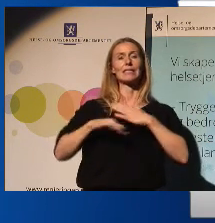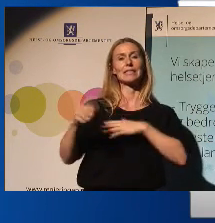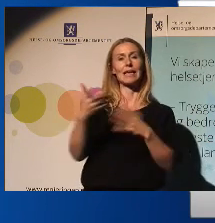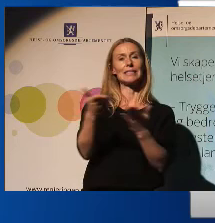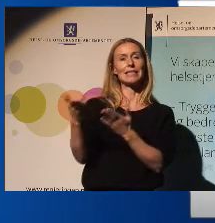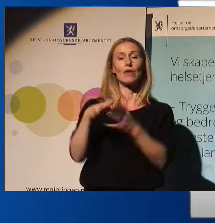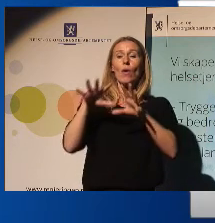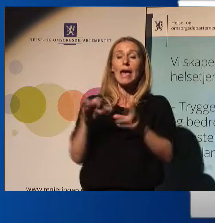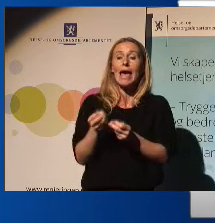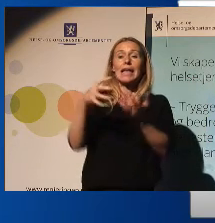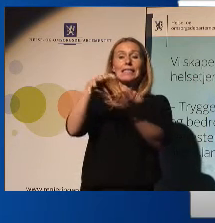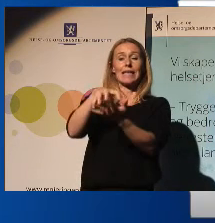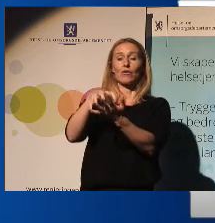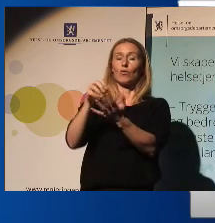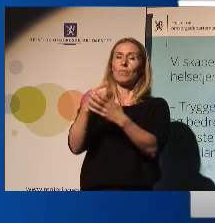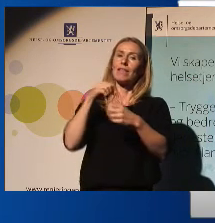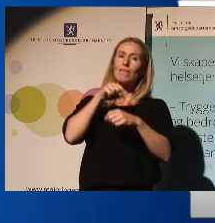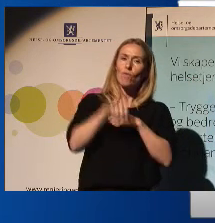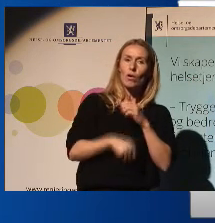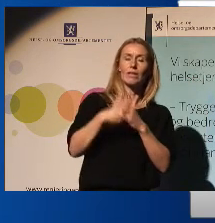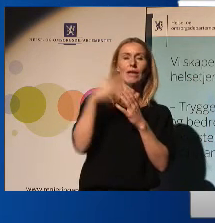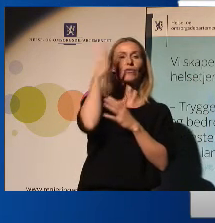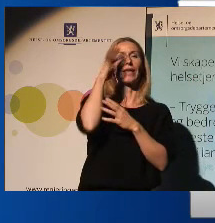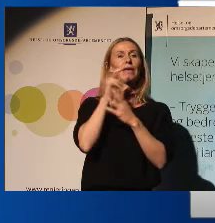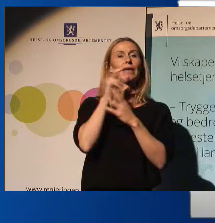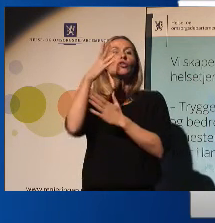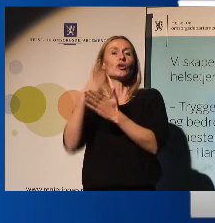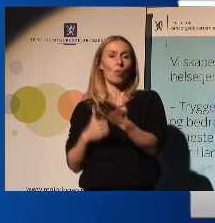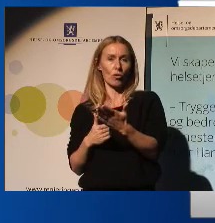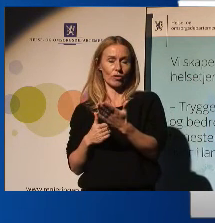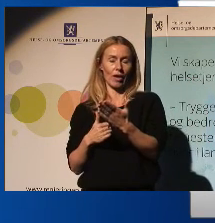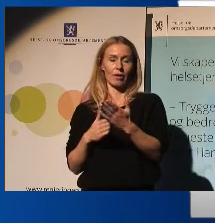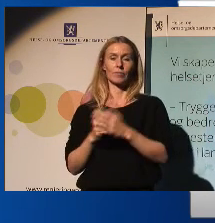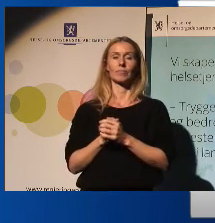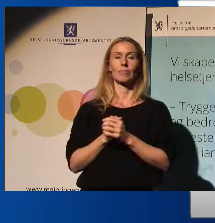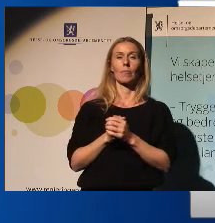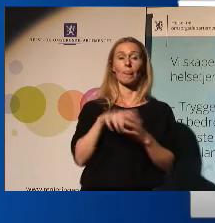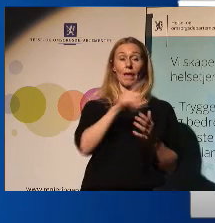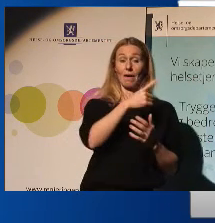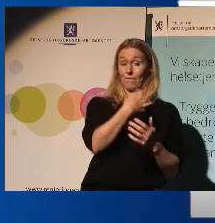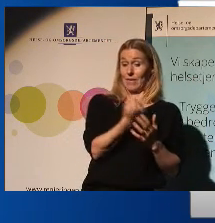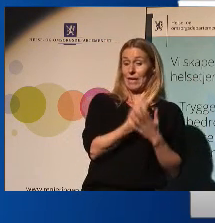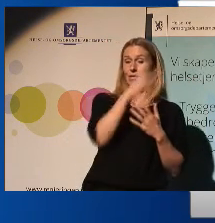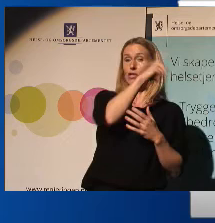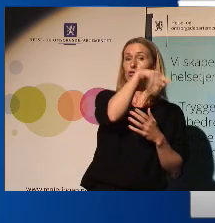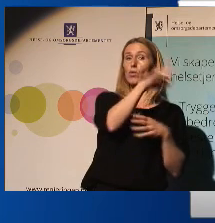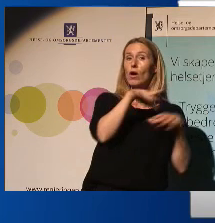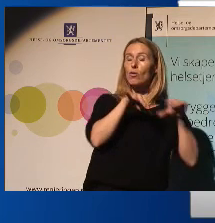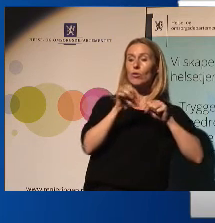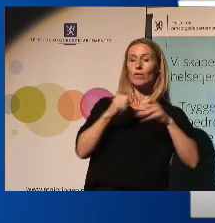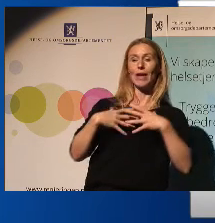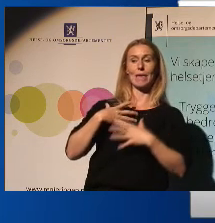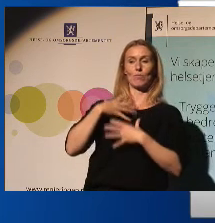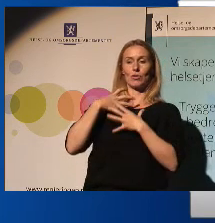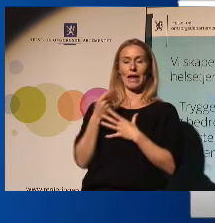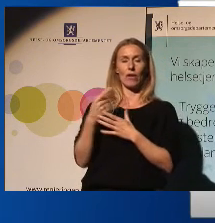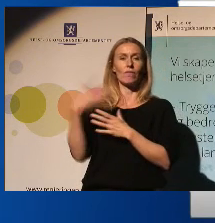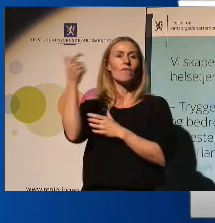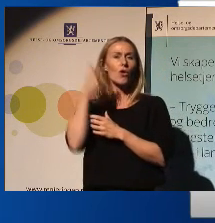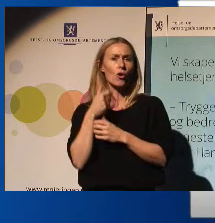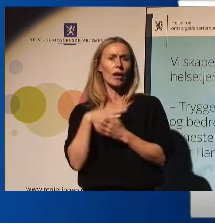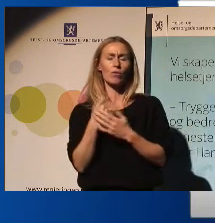sektoren var tvunget til å tenke nytt. Medarbeiderne fra Sola de var veldig imponert over det de hørte, og de var